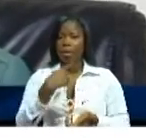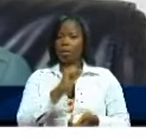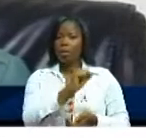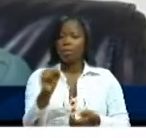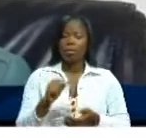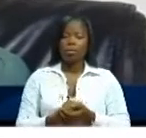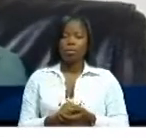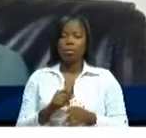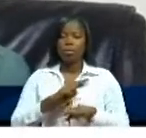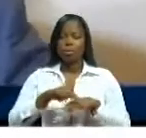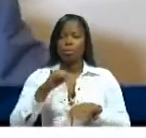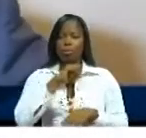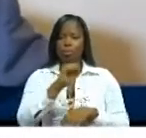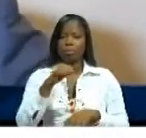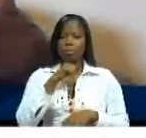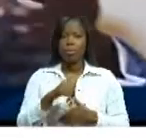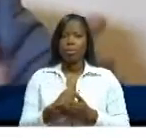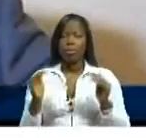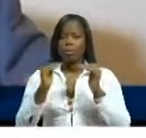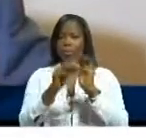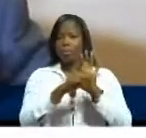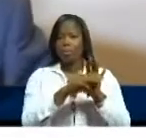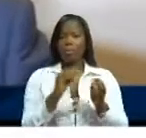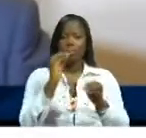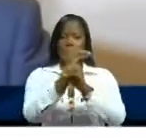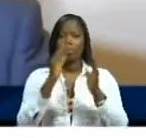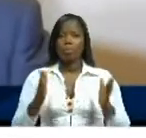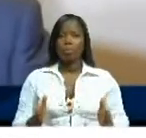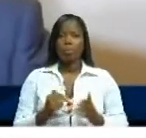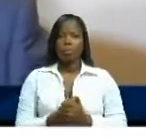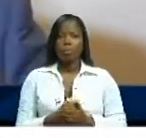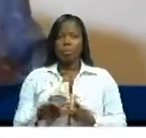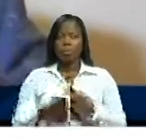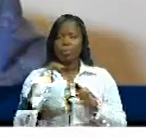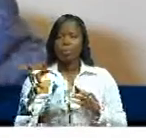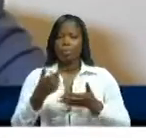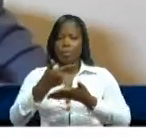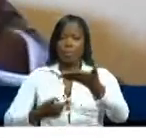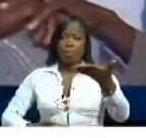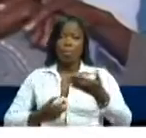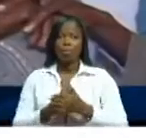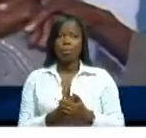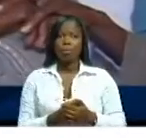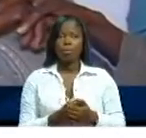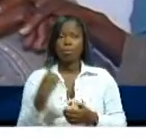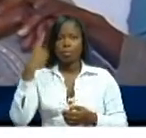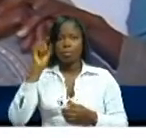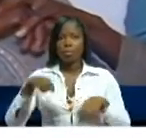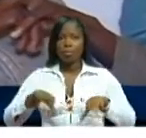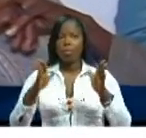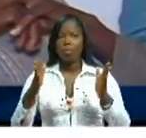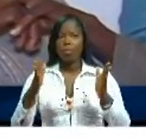pas des nôtres est bien également nos amis de l'opposition qui ont des risques donc dire que cette question porte à la clé un gain